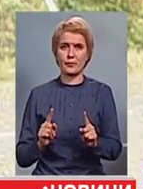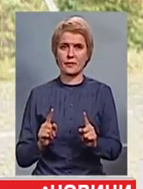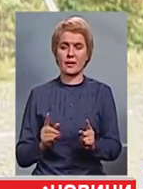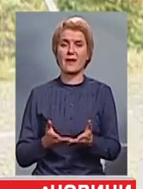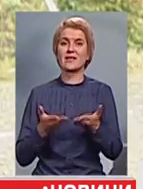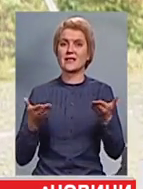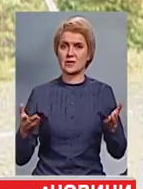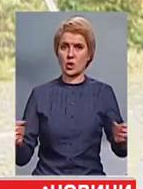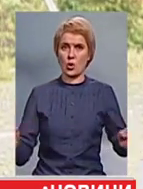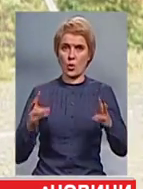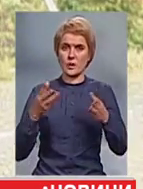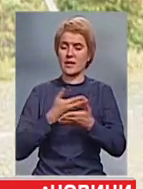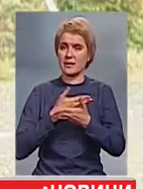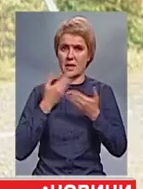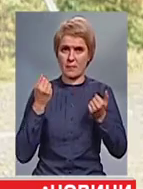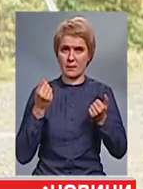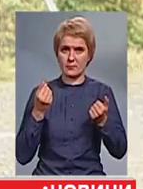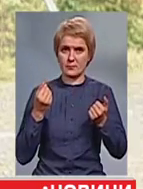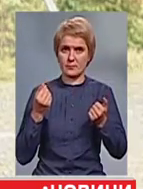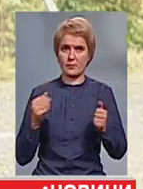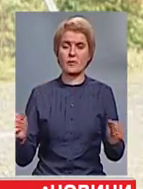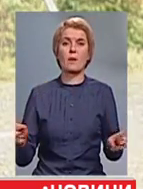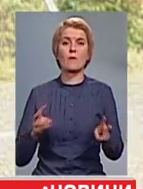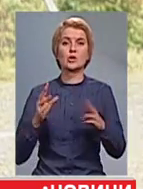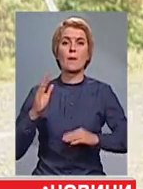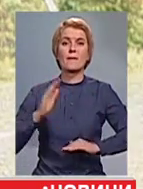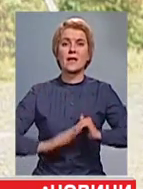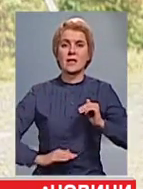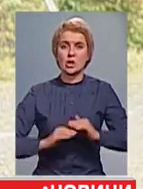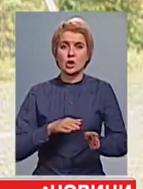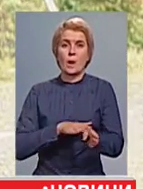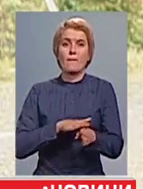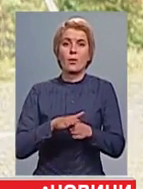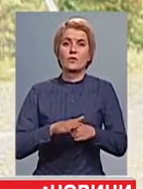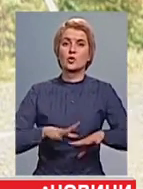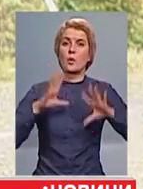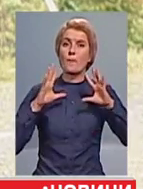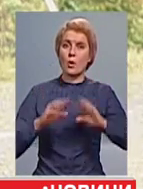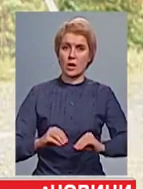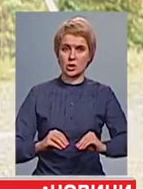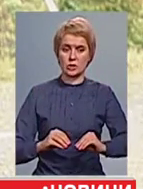відкритого горіння нема, пожежа практично повністю погашена.